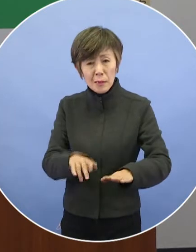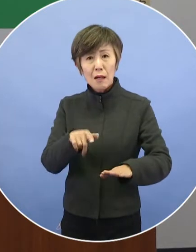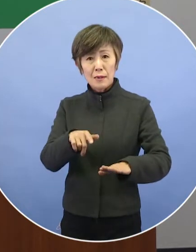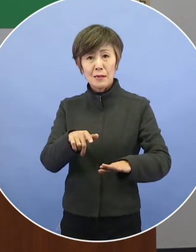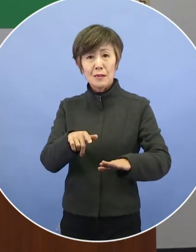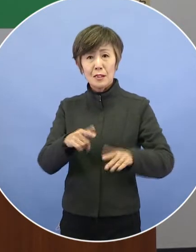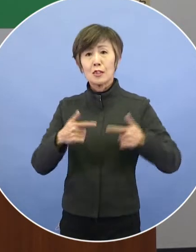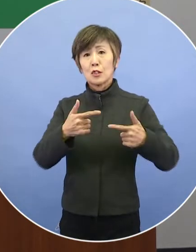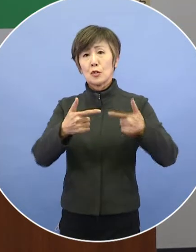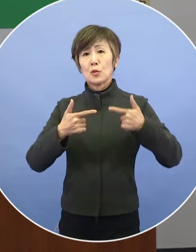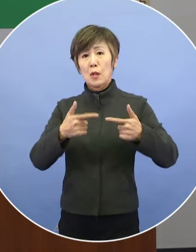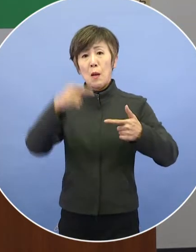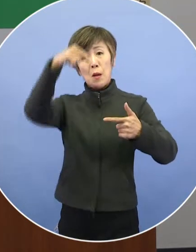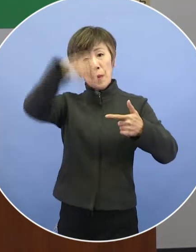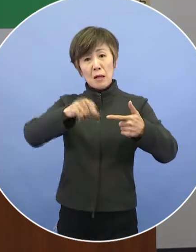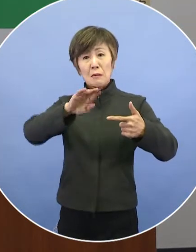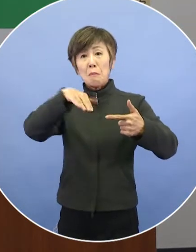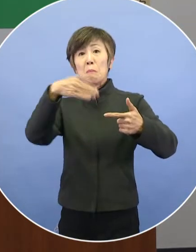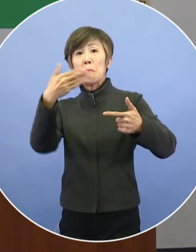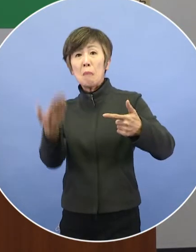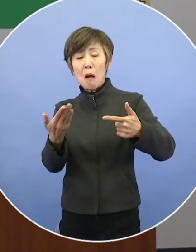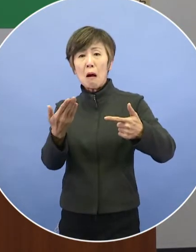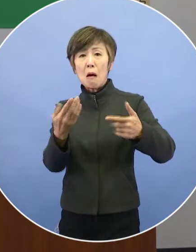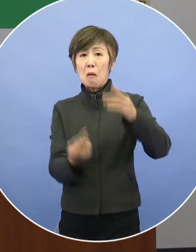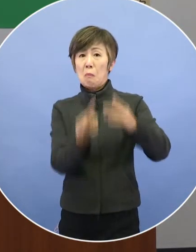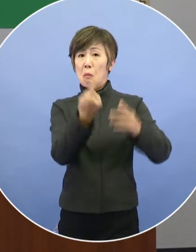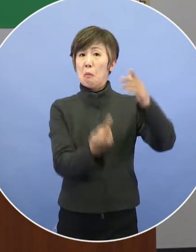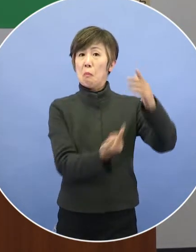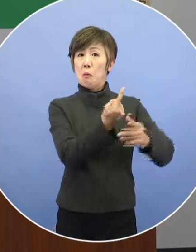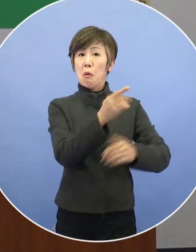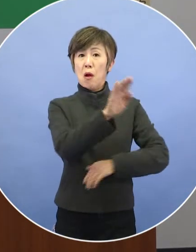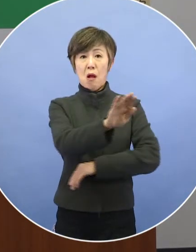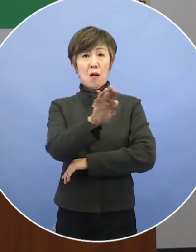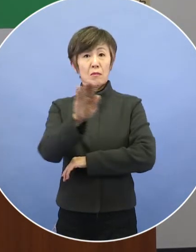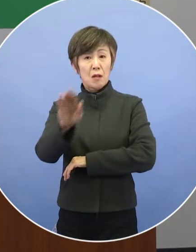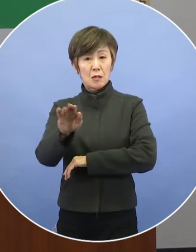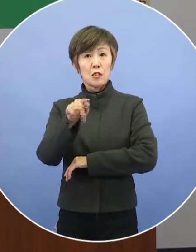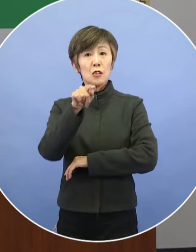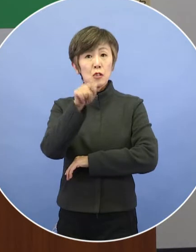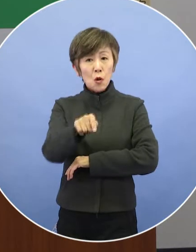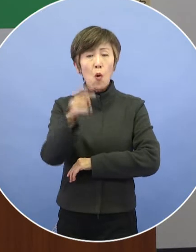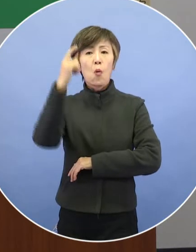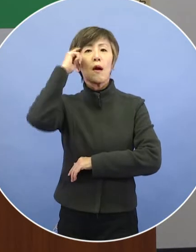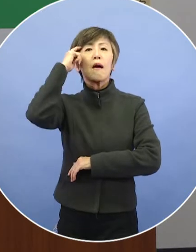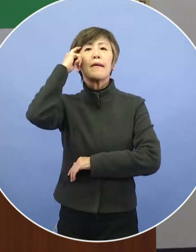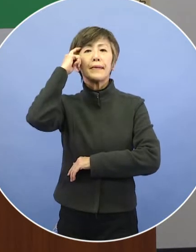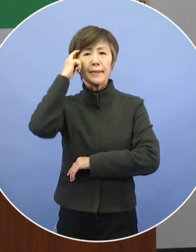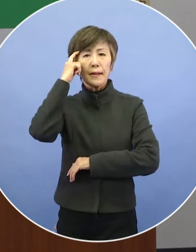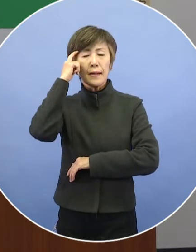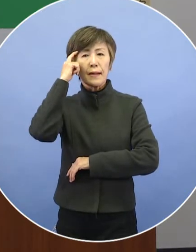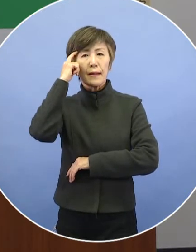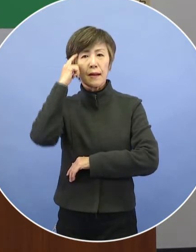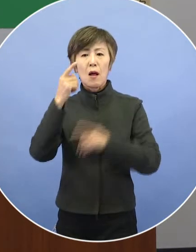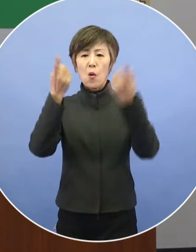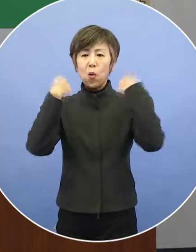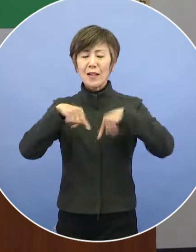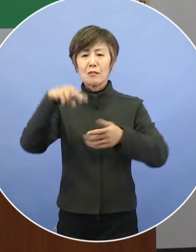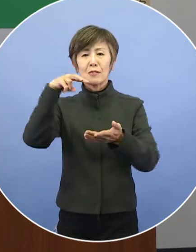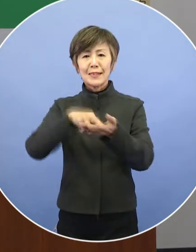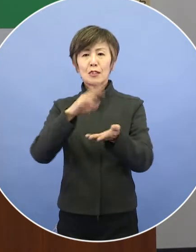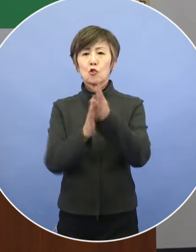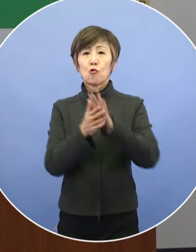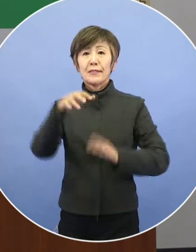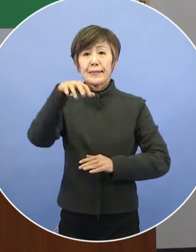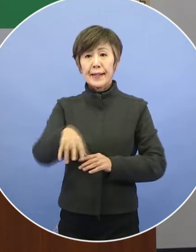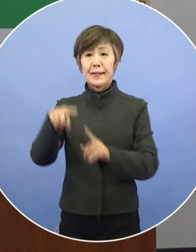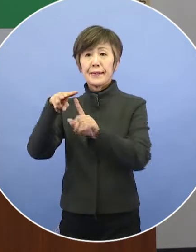した通園バスの中で亡くなっているそういう自演事案がございましたこういったことを踏まえまして私立の幼稚園